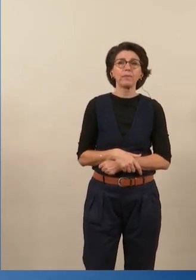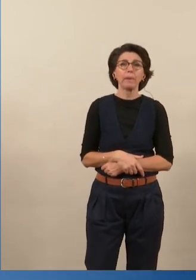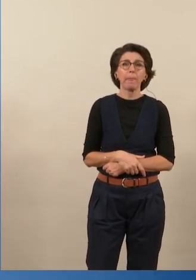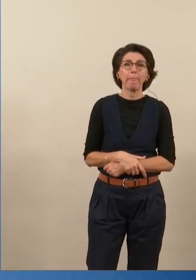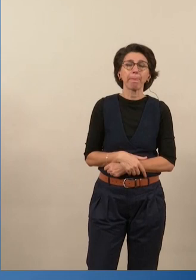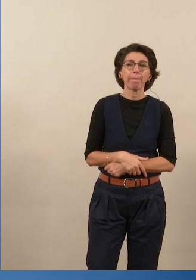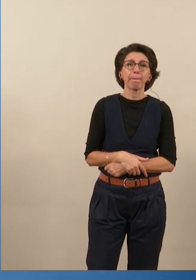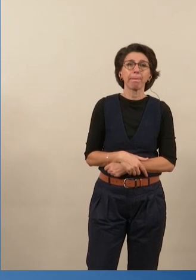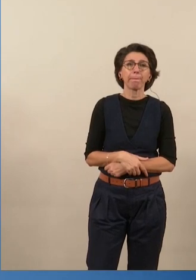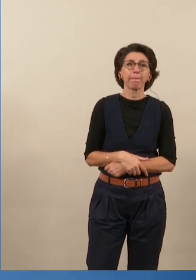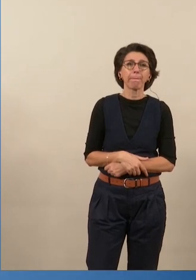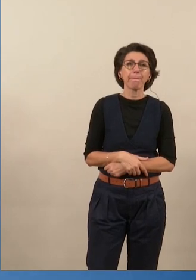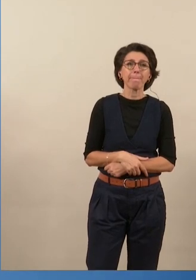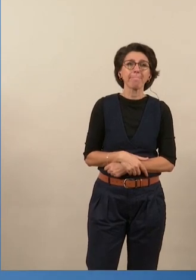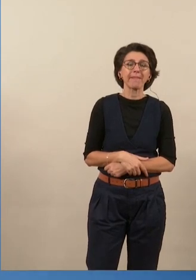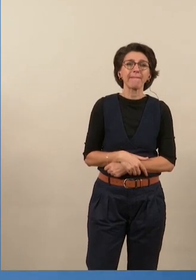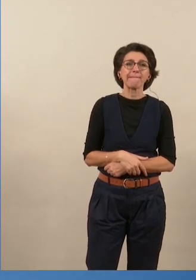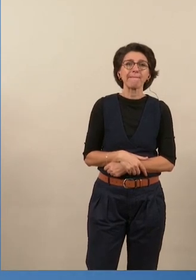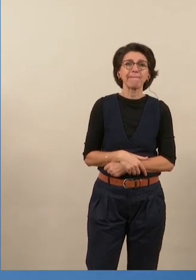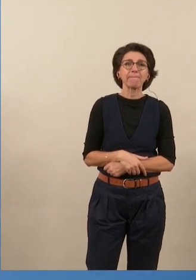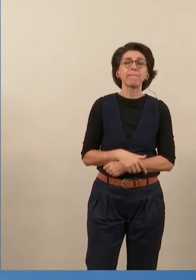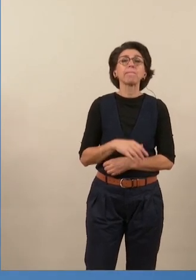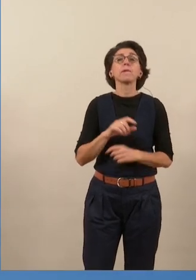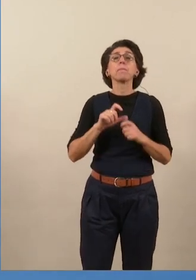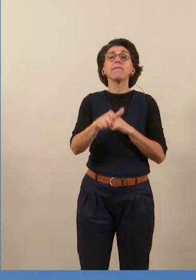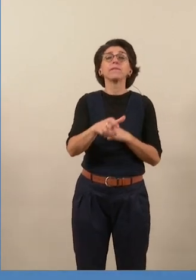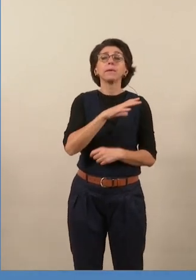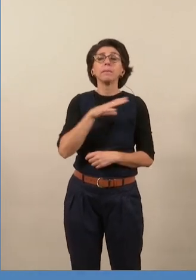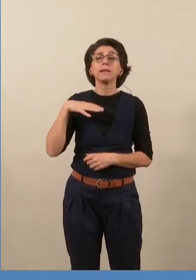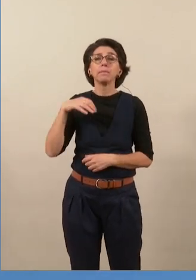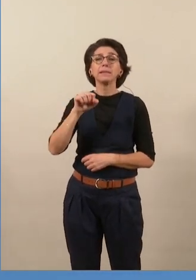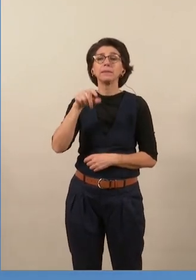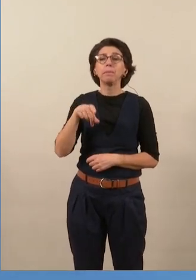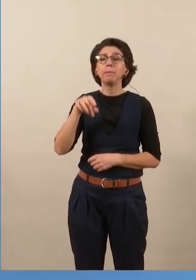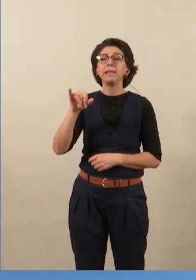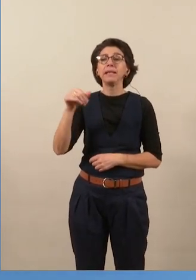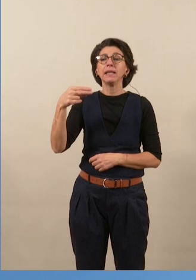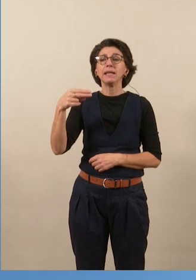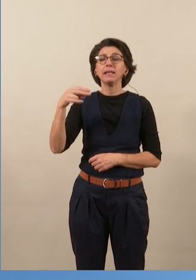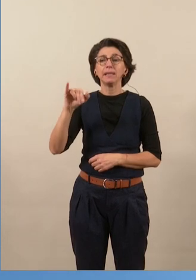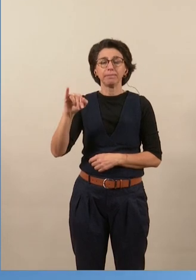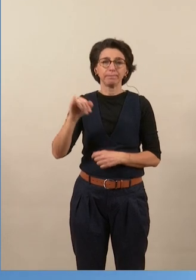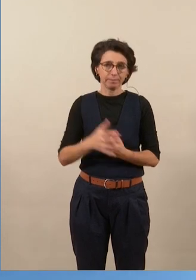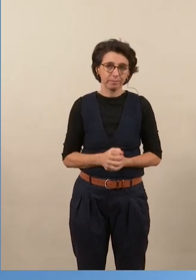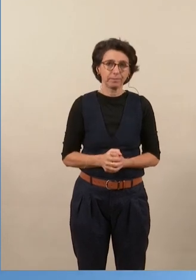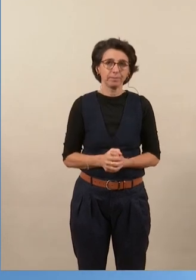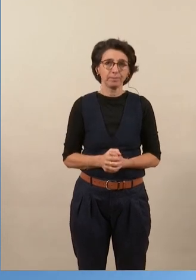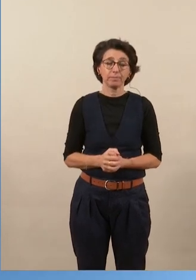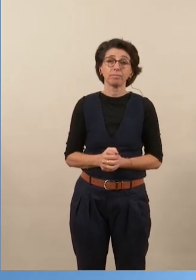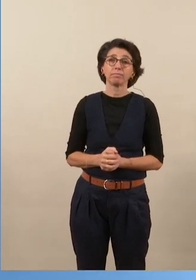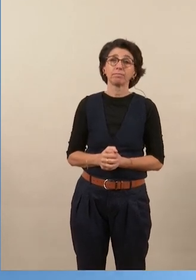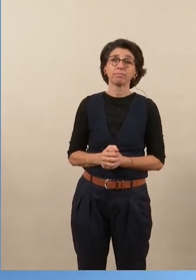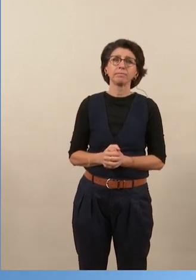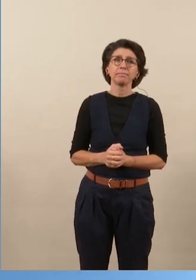remercie nous enchaînons madame spini merci Monsieur le Maire